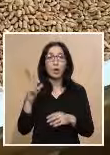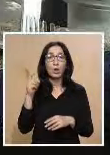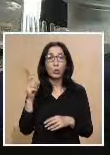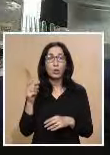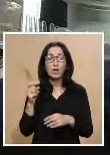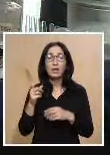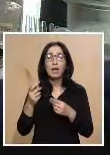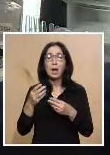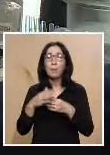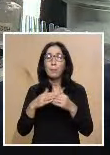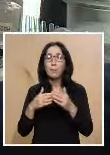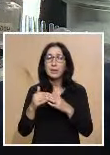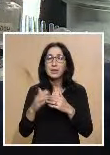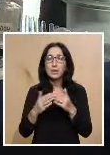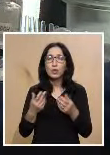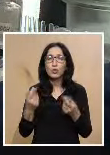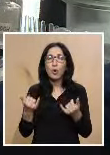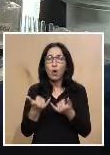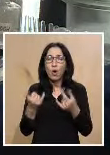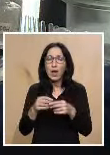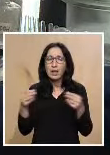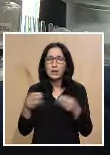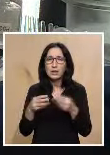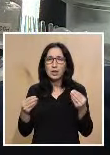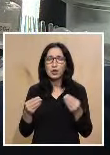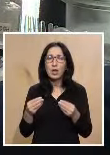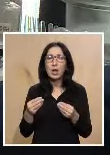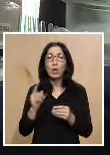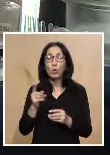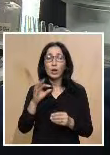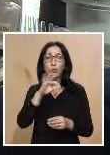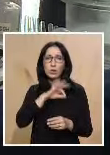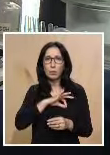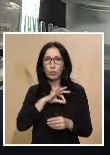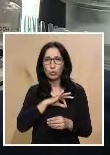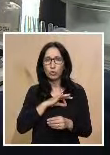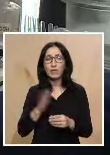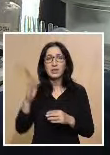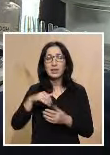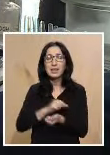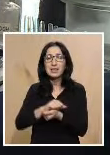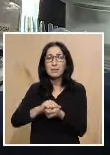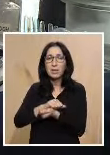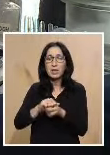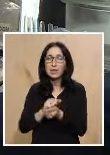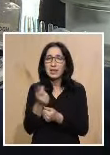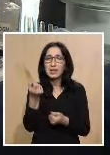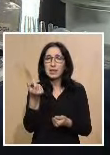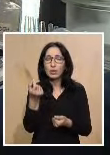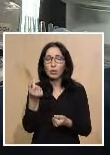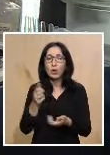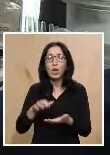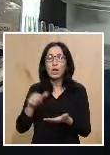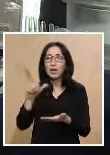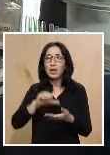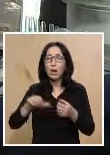е пластично-еластична и разтеклива субстанция, която се получава след смилане на зърното и